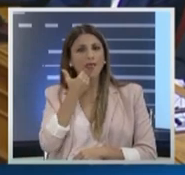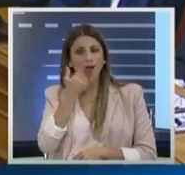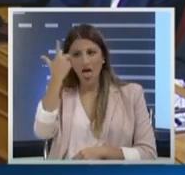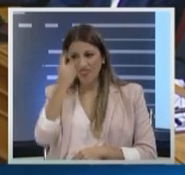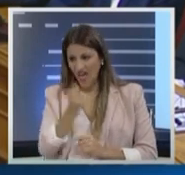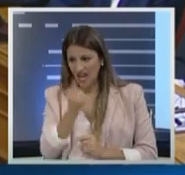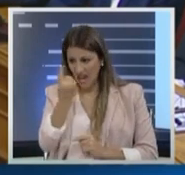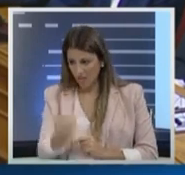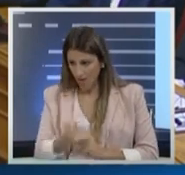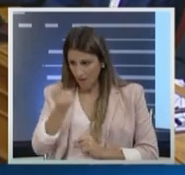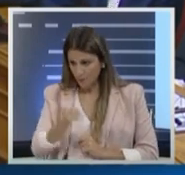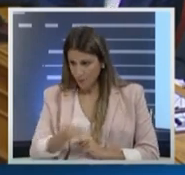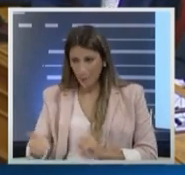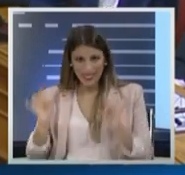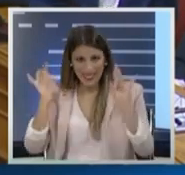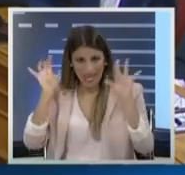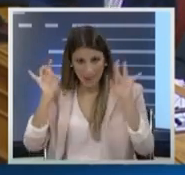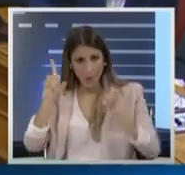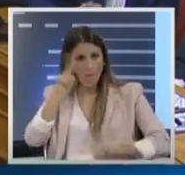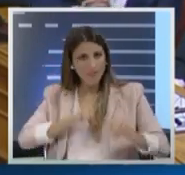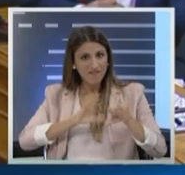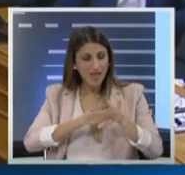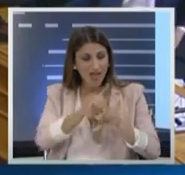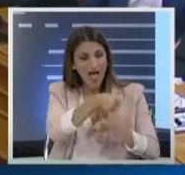Είναι οι λεγόμενοι στρατηγικοί κακοπληρωτές.